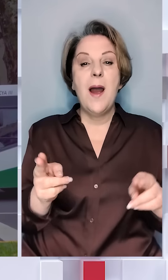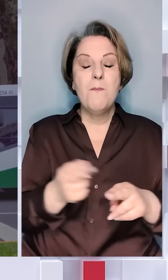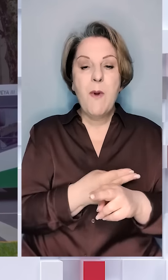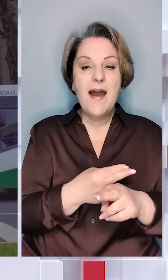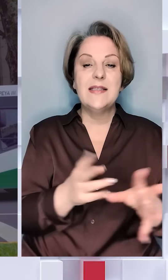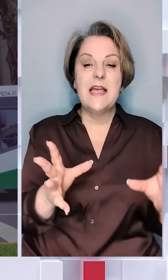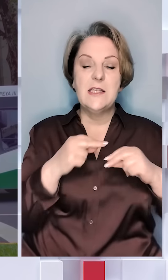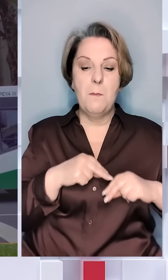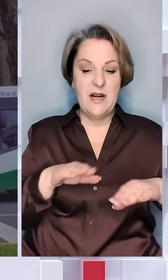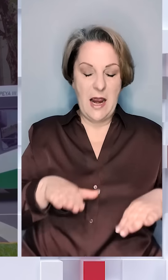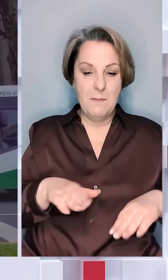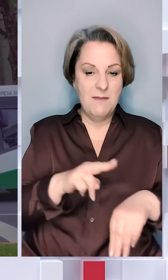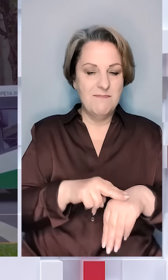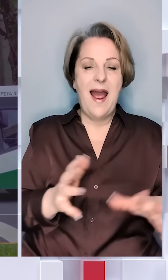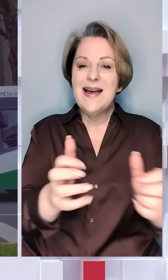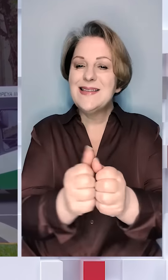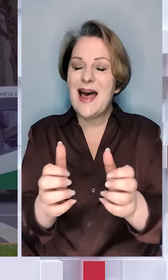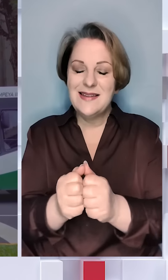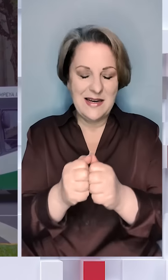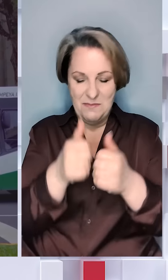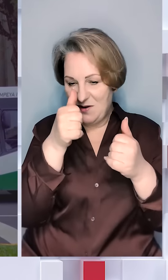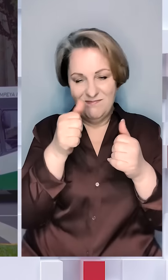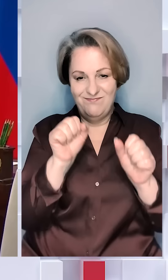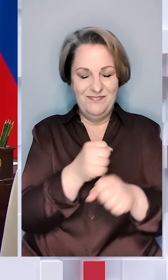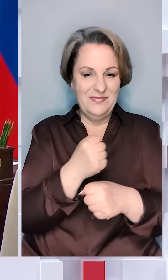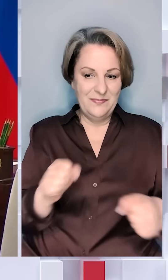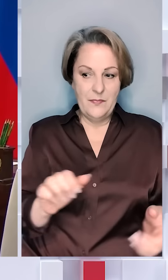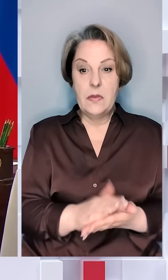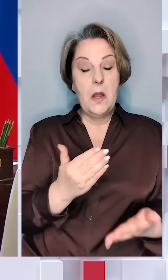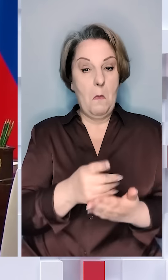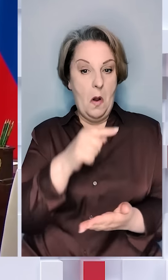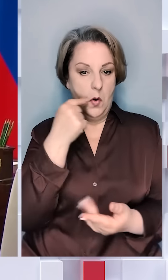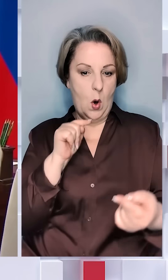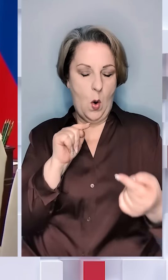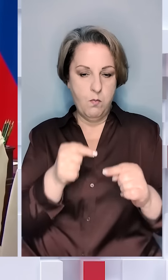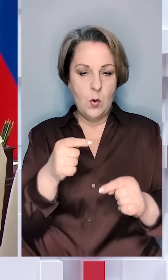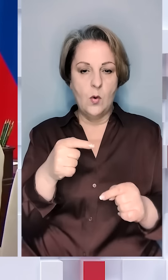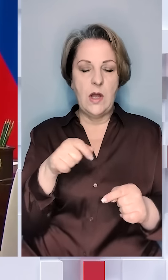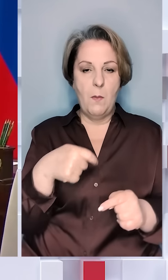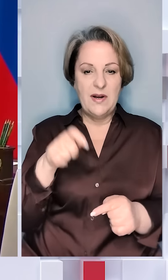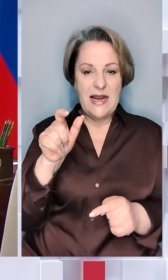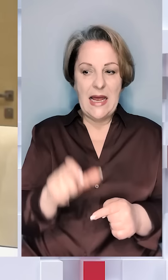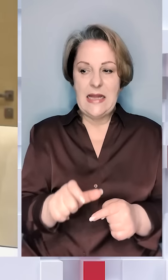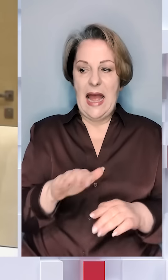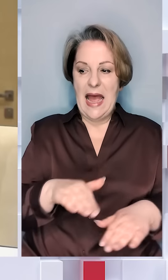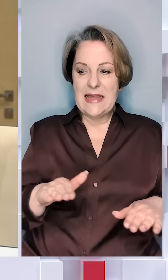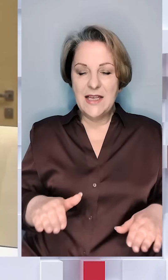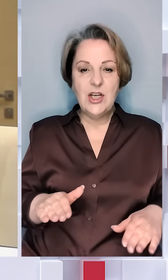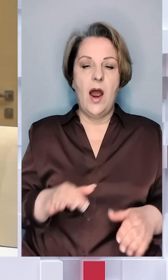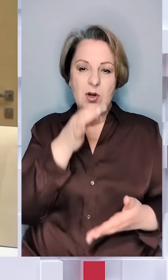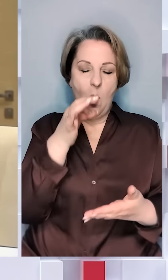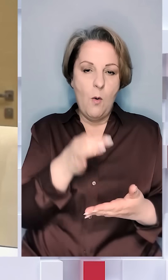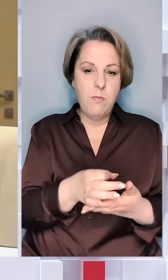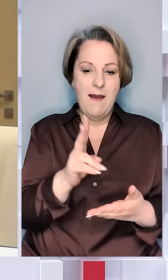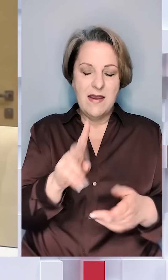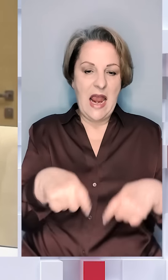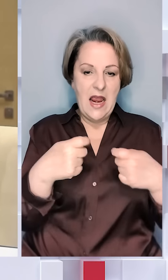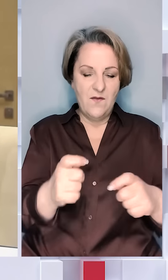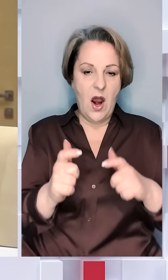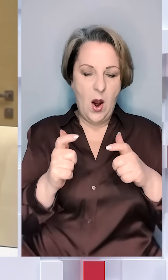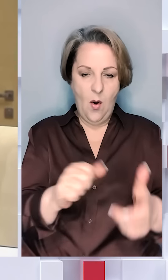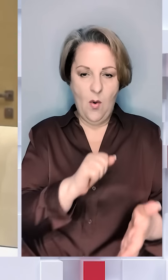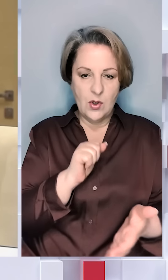співпраці місцевих правоохоронців затримання може і не відбутися. Наприклад, Росія проти президента і дитячої омбудсменки, якої видав ордер